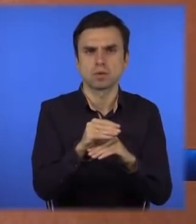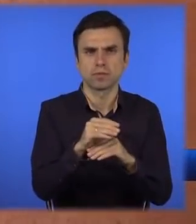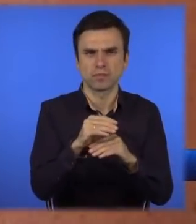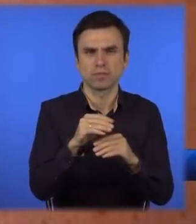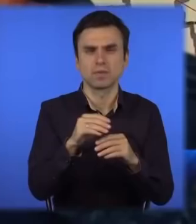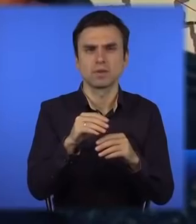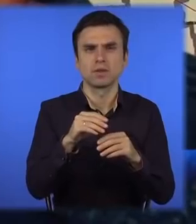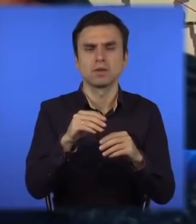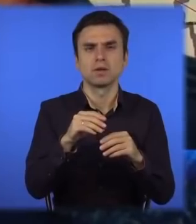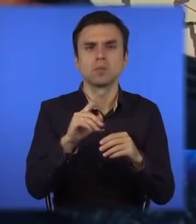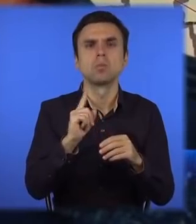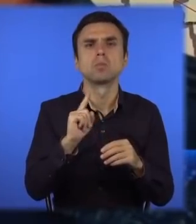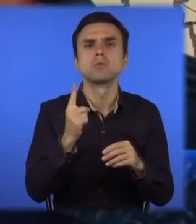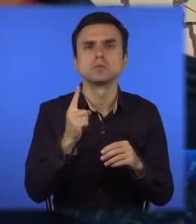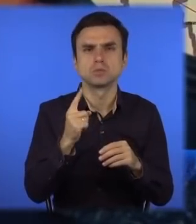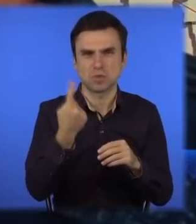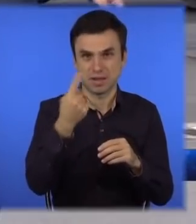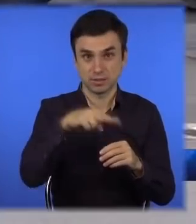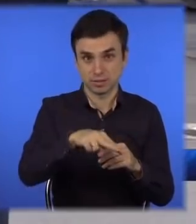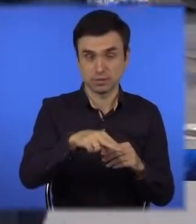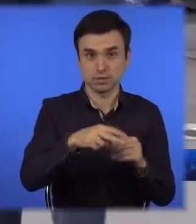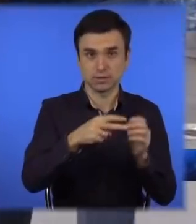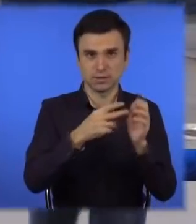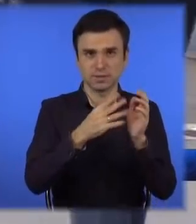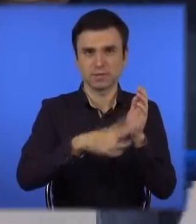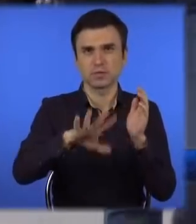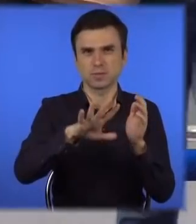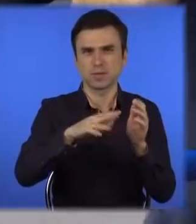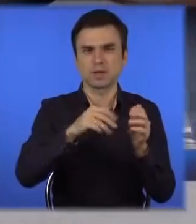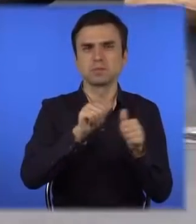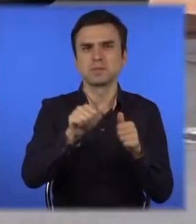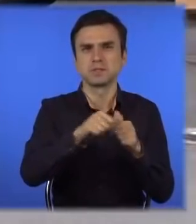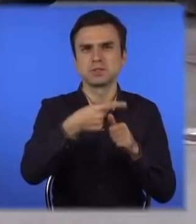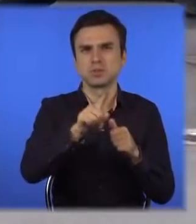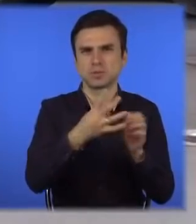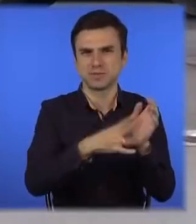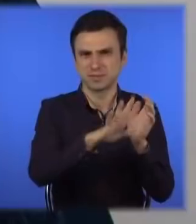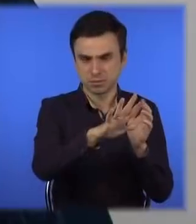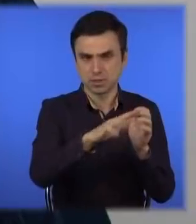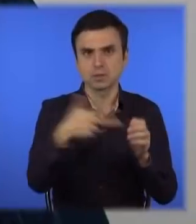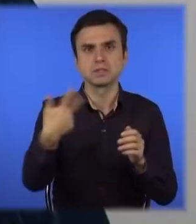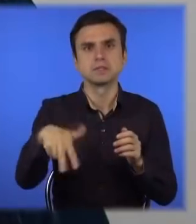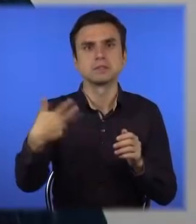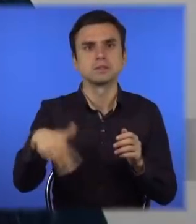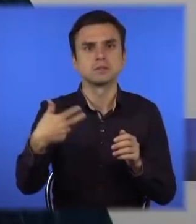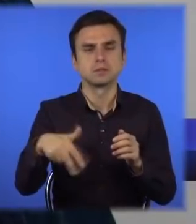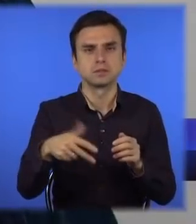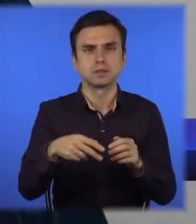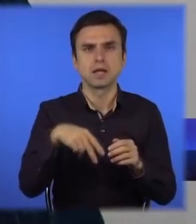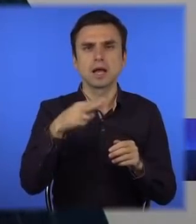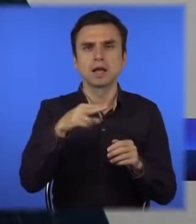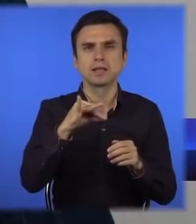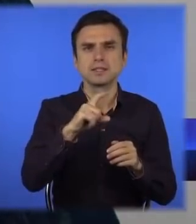більшість українців розчарувалися у своєму виборі. Люди прагнуть бачити в політиці нові обличчя. Нові обличчя – це не